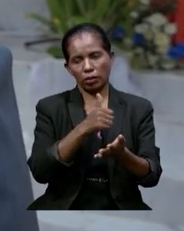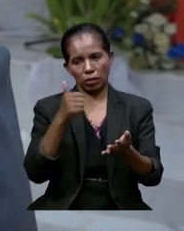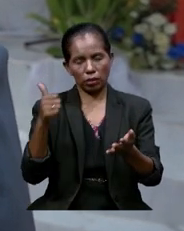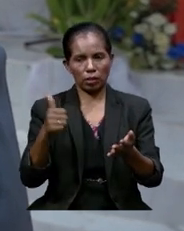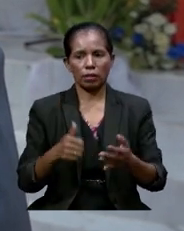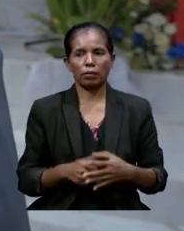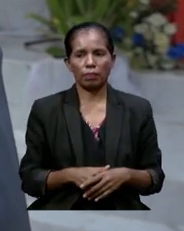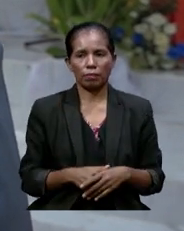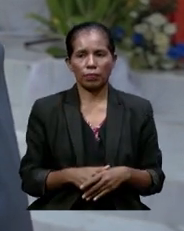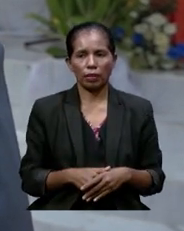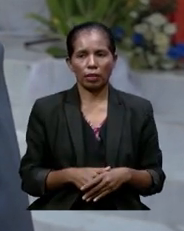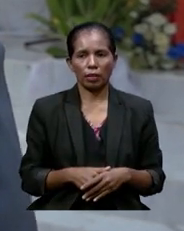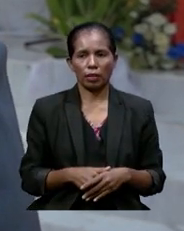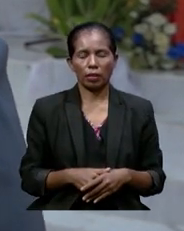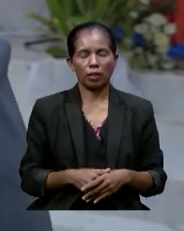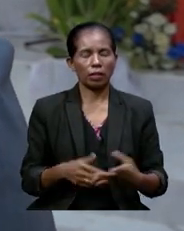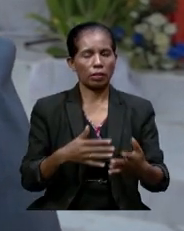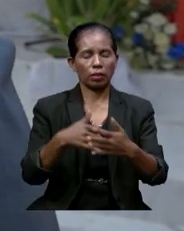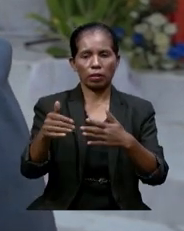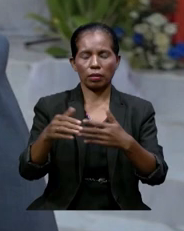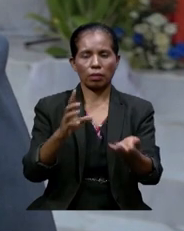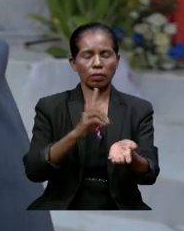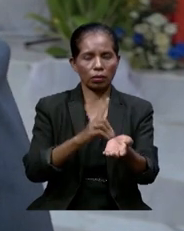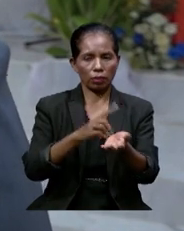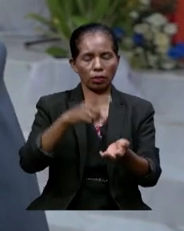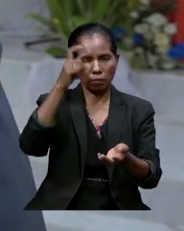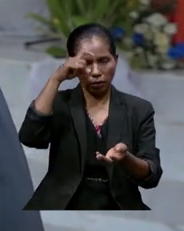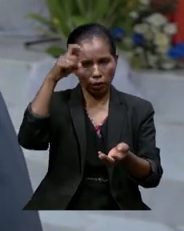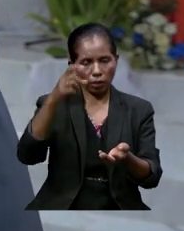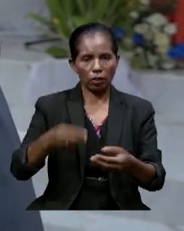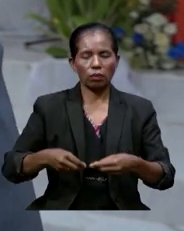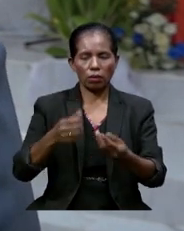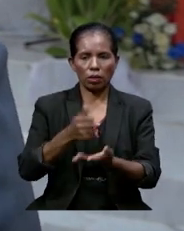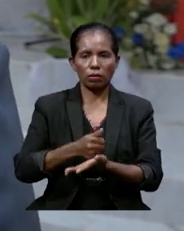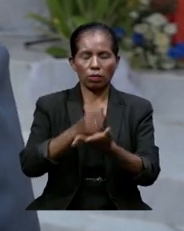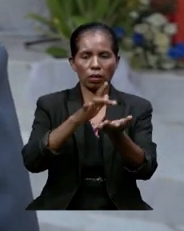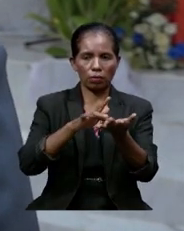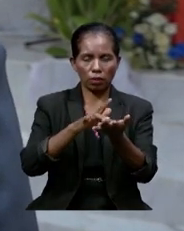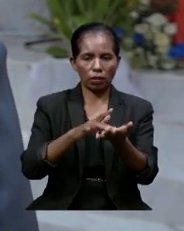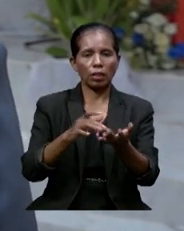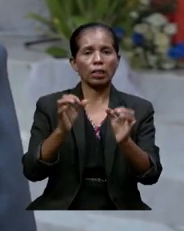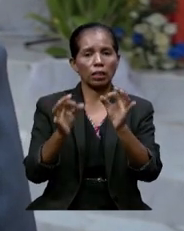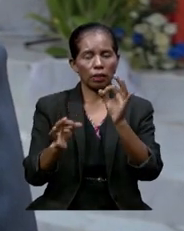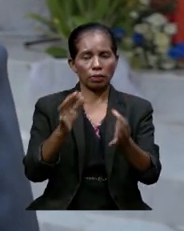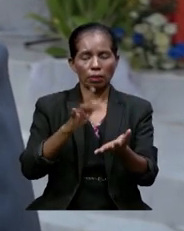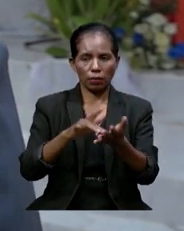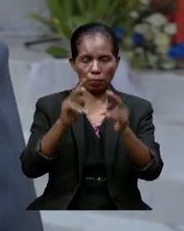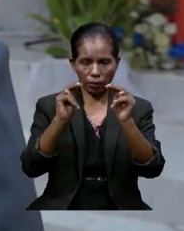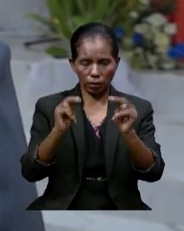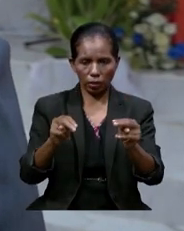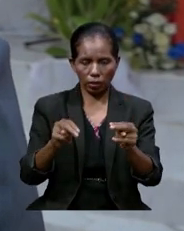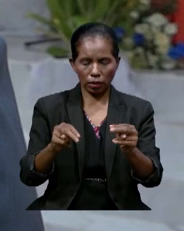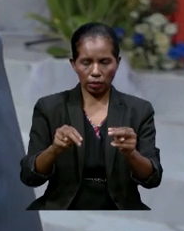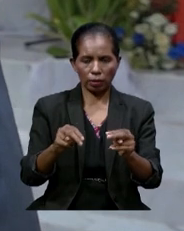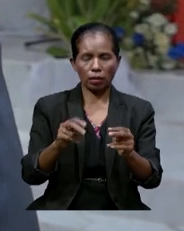amoxicillina nebe depende ba medico ni conhecimento ba tratamento se aimoruk nebe maka precisa do ni